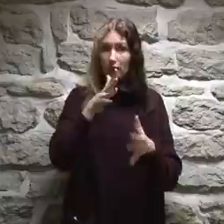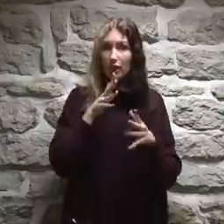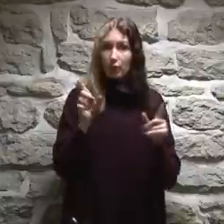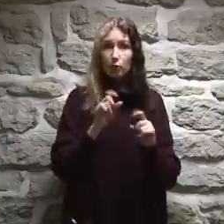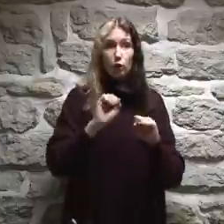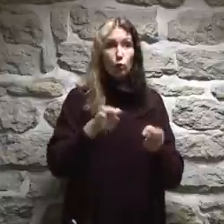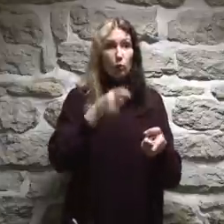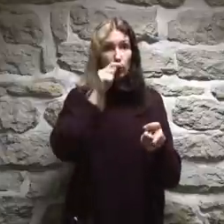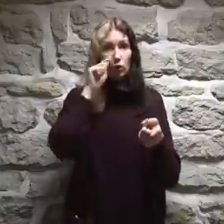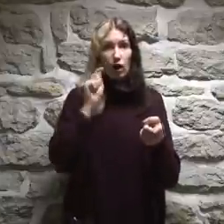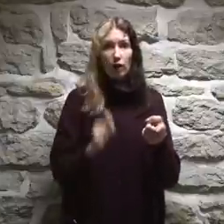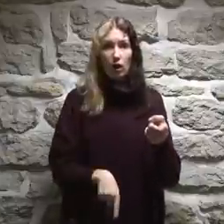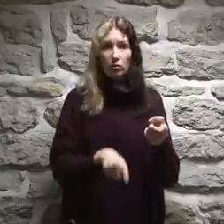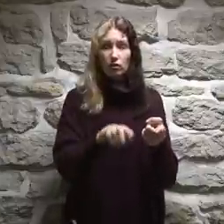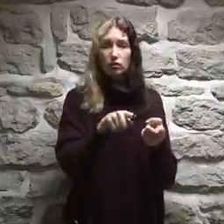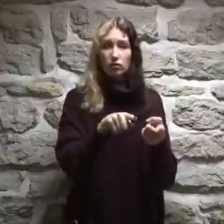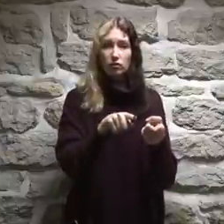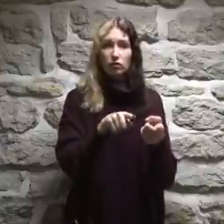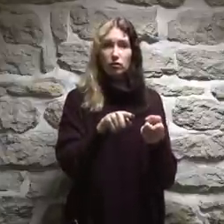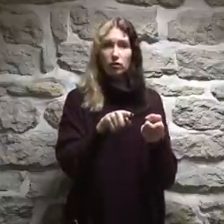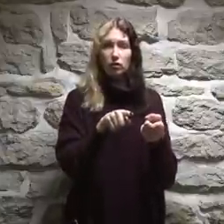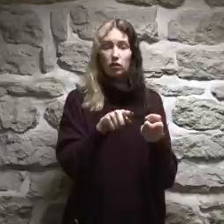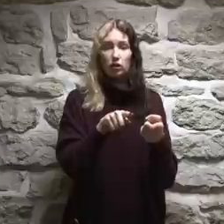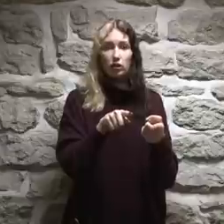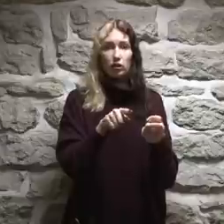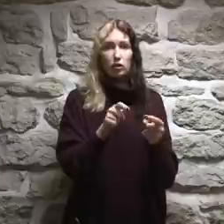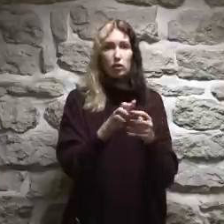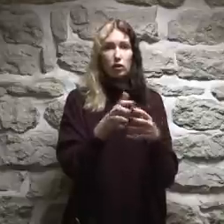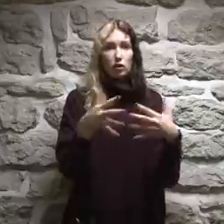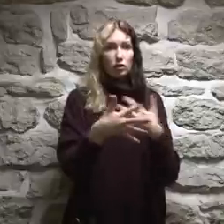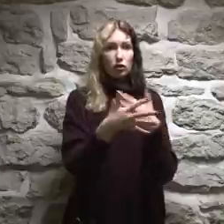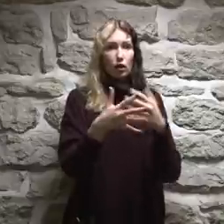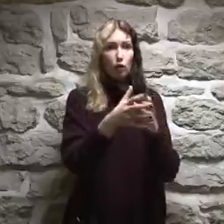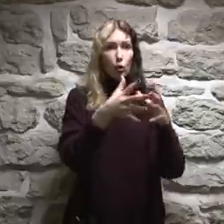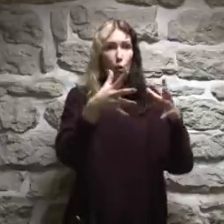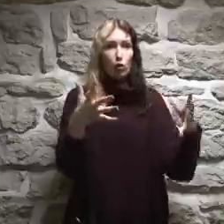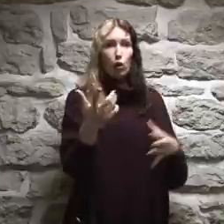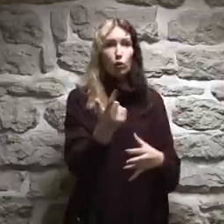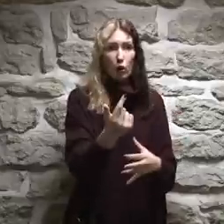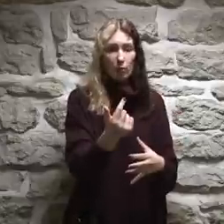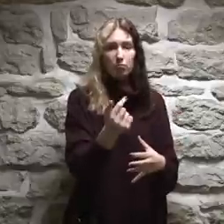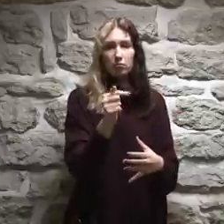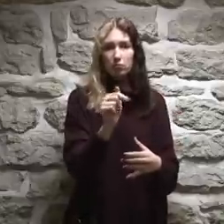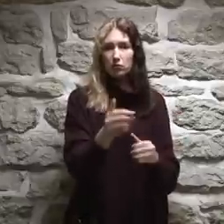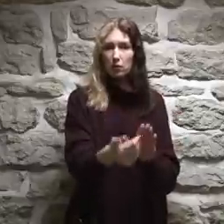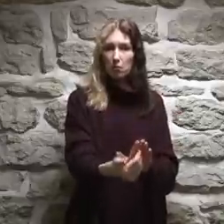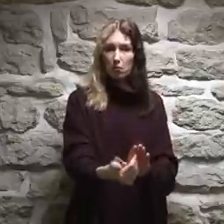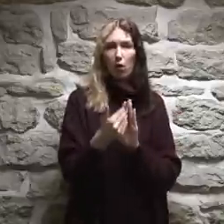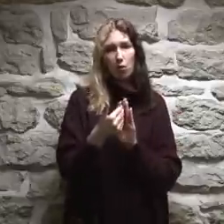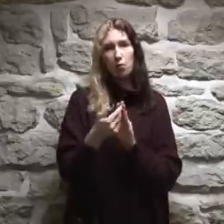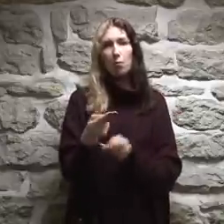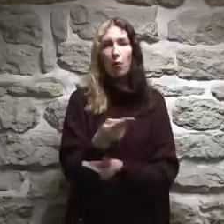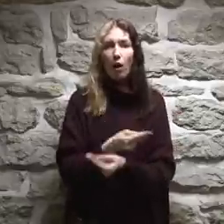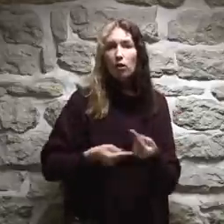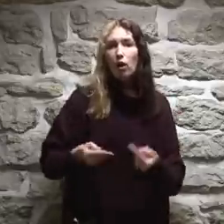seal läheb ikkagi suuremahuliseks sõjaks, siis sellel on mõjud nii meie